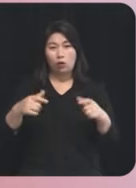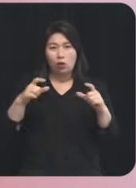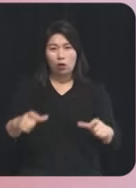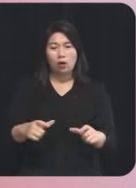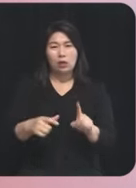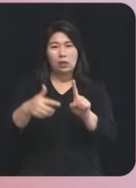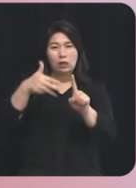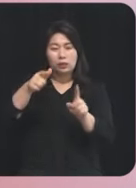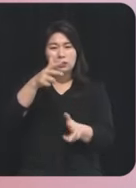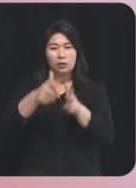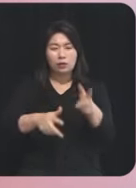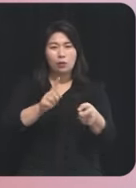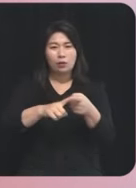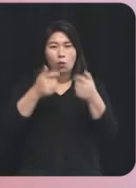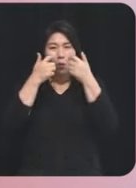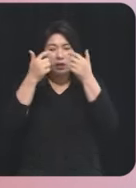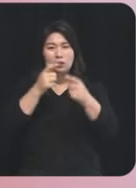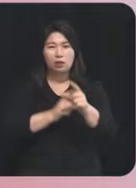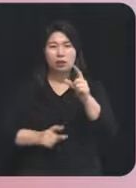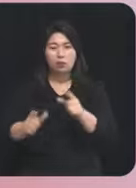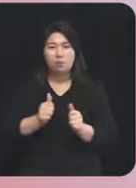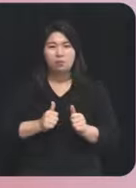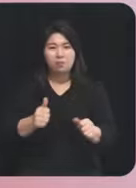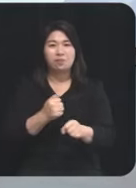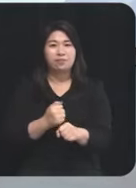산업 확실히 강화시키겠습니다.